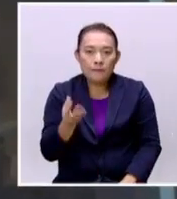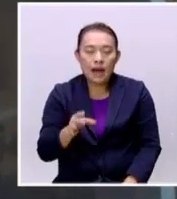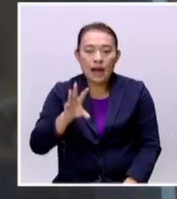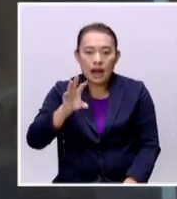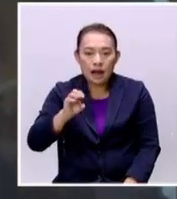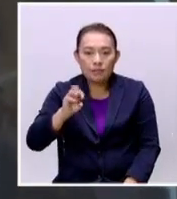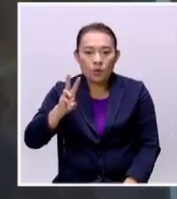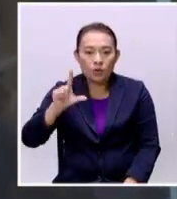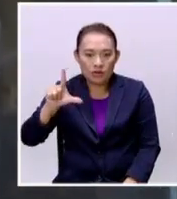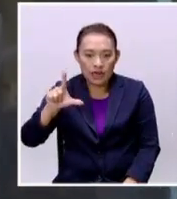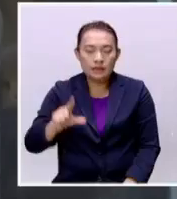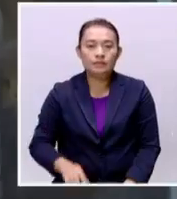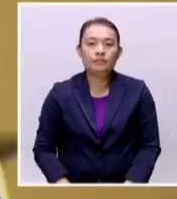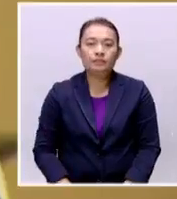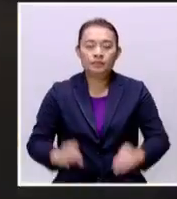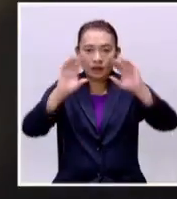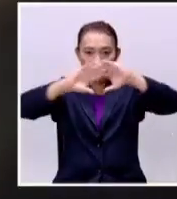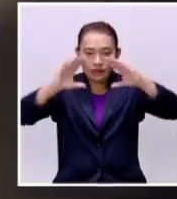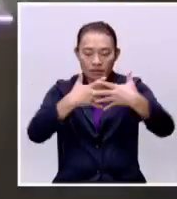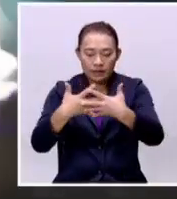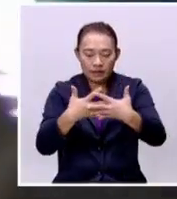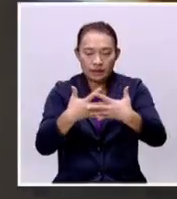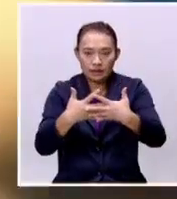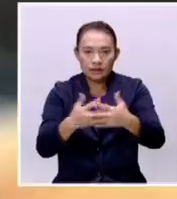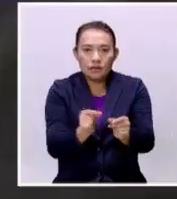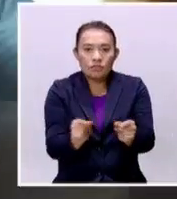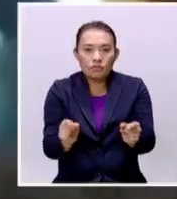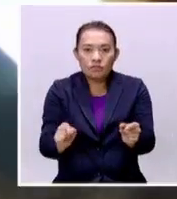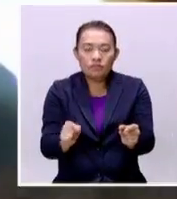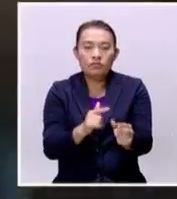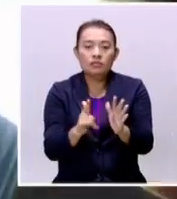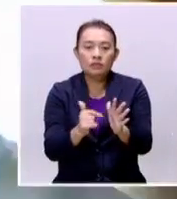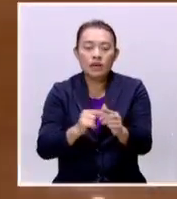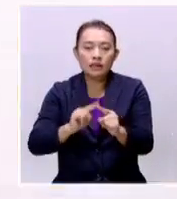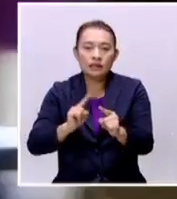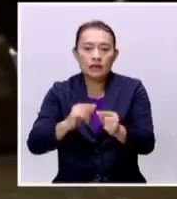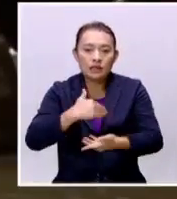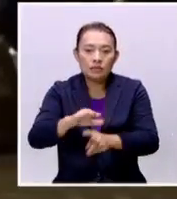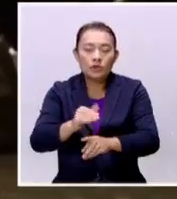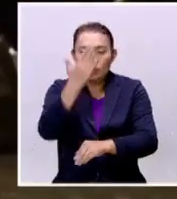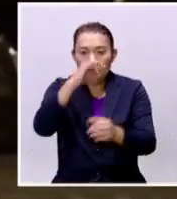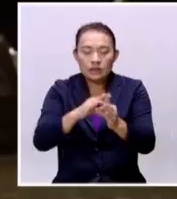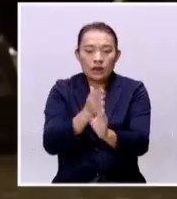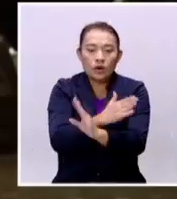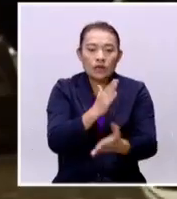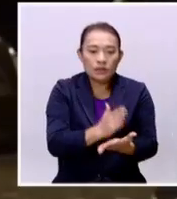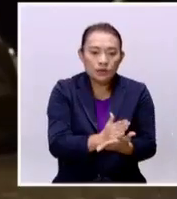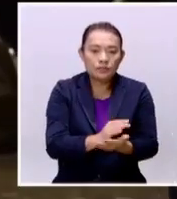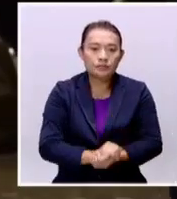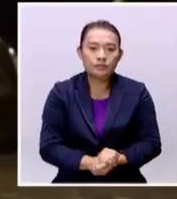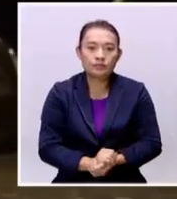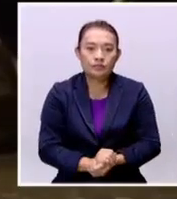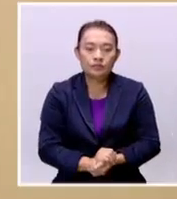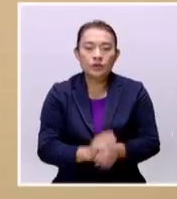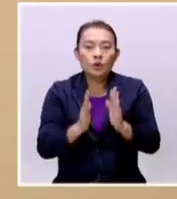ล้านคนนะคะรัฐบาลสหรัฐเร่งจัดส่งวัคซีนหลังจากที่ต้องหยุดชะงักไปชั่วคราวค่ะเจ้าหน้าที่รัฐต่างๆ